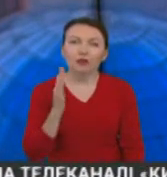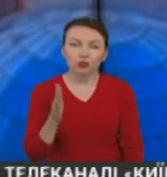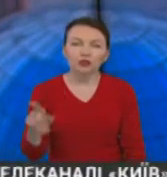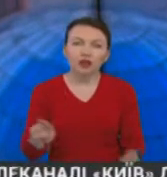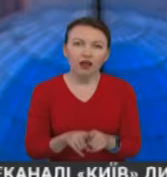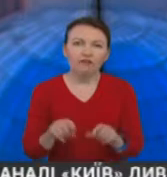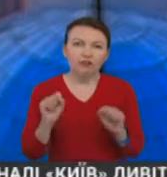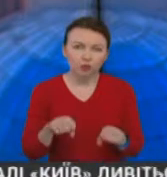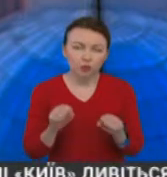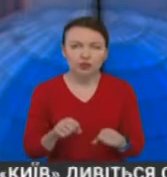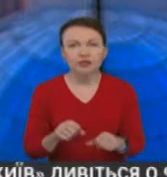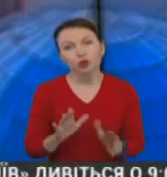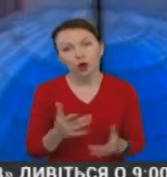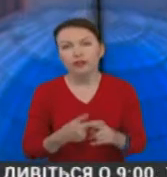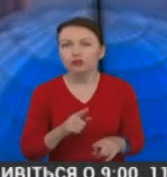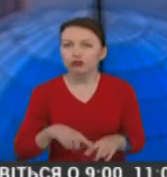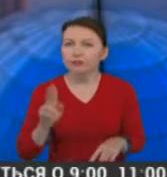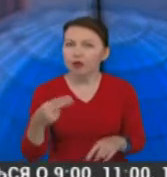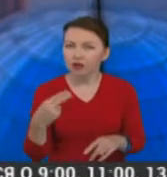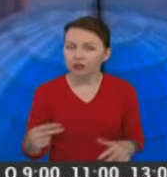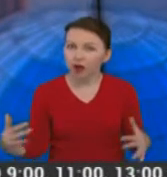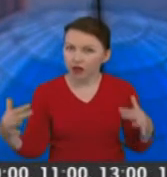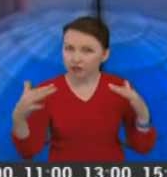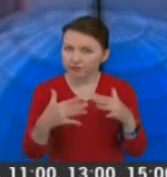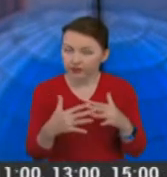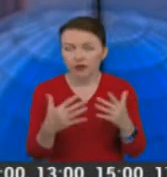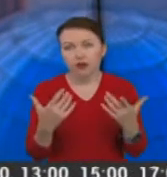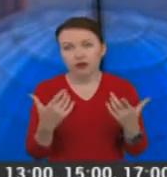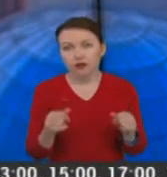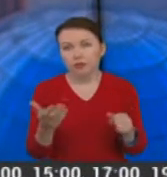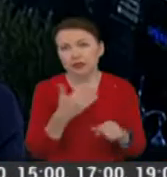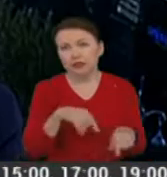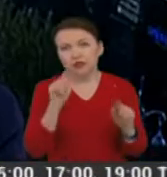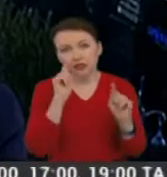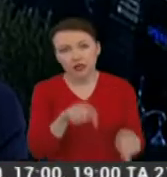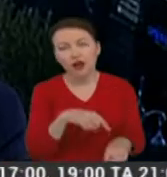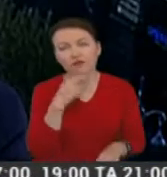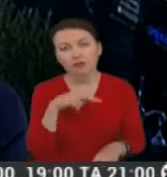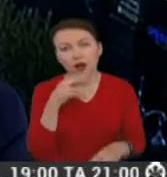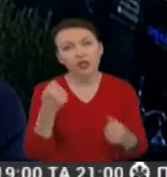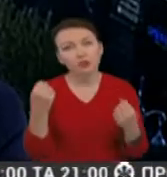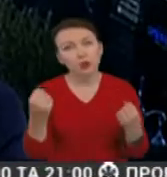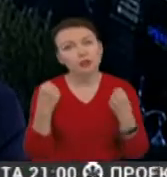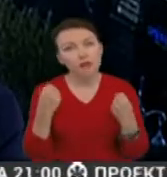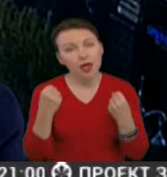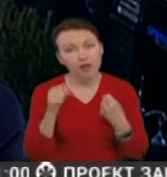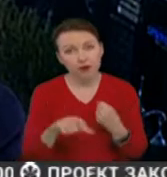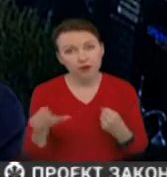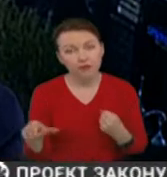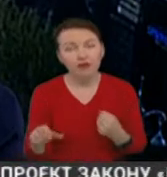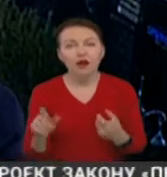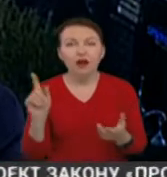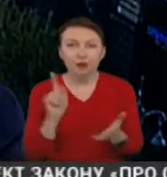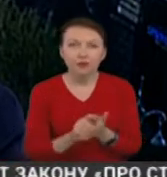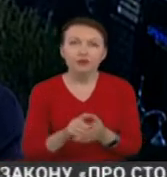можливість, але все-таки це чемпіонат, і де ми сконцентрували увагу іменно на спортсменах. Але, безусловно,